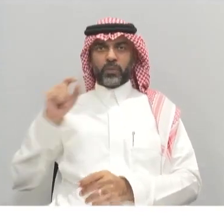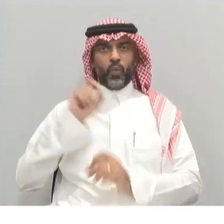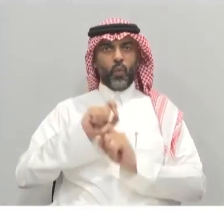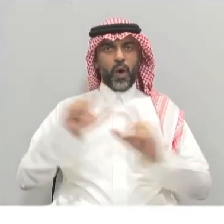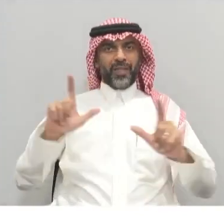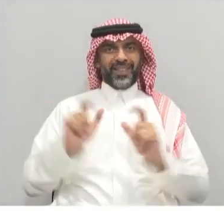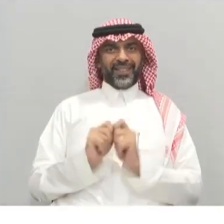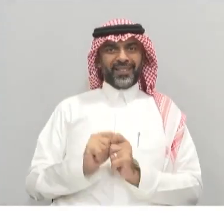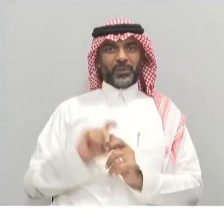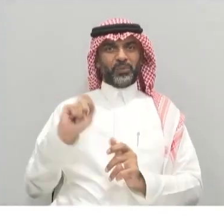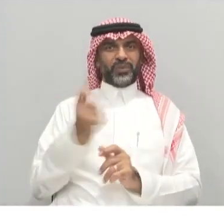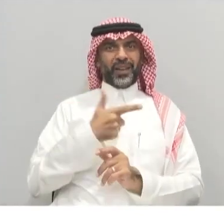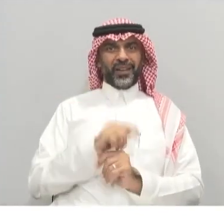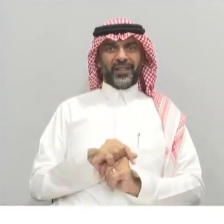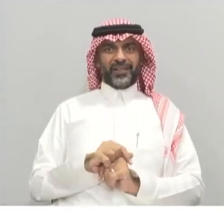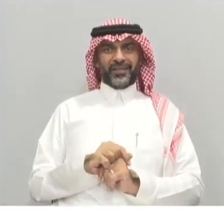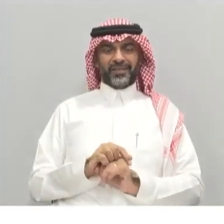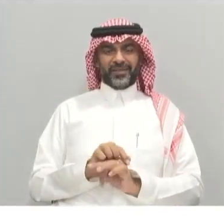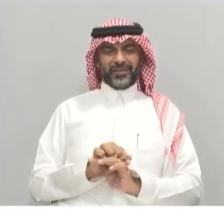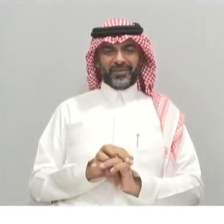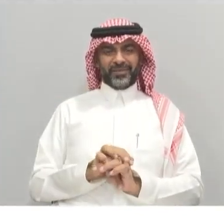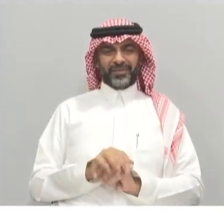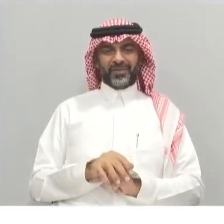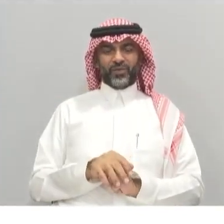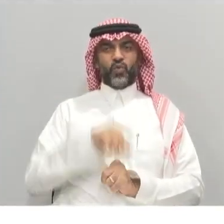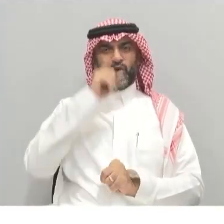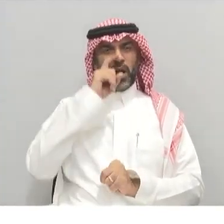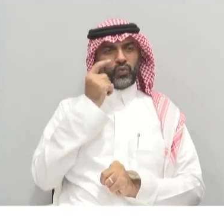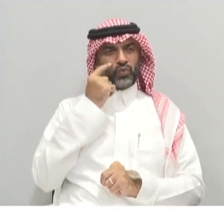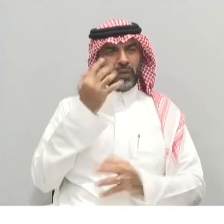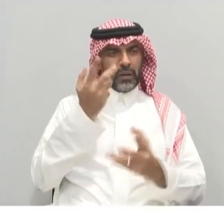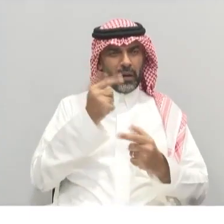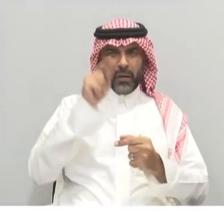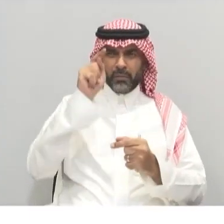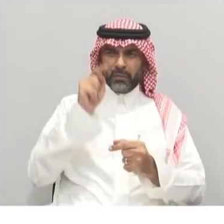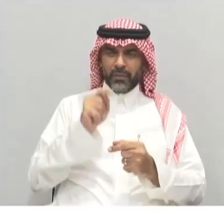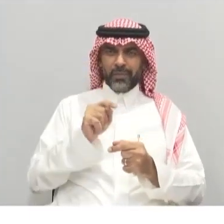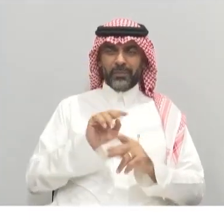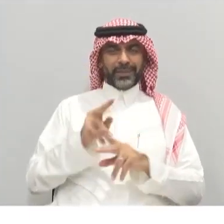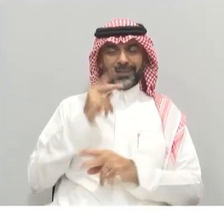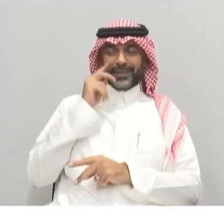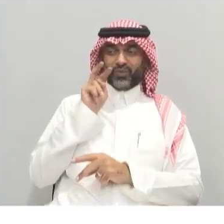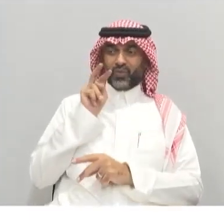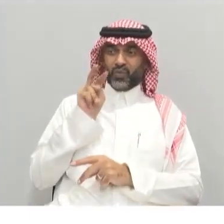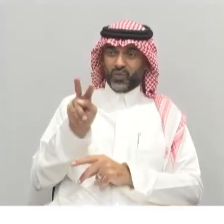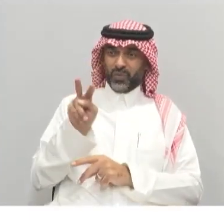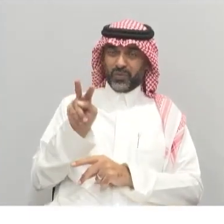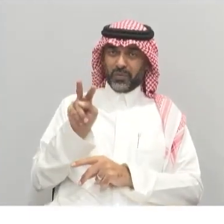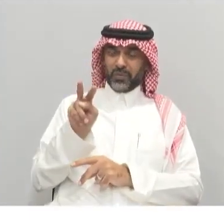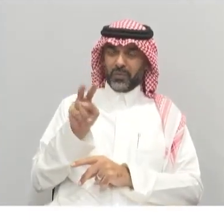تحتاج الى قراءه الارقام او الاطلاع على الارقام مكتوبه بالنظره واحده